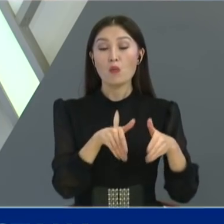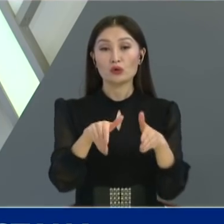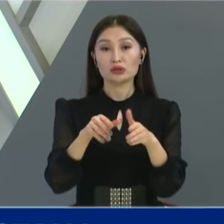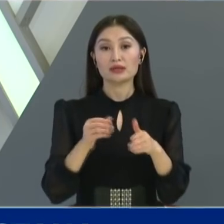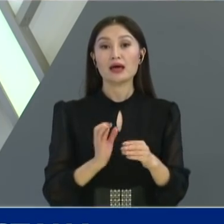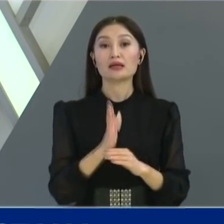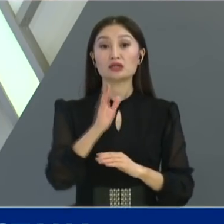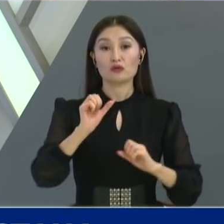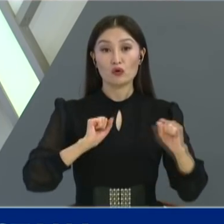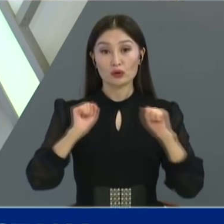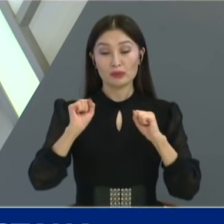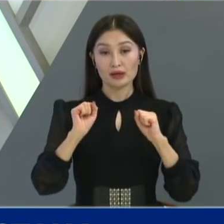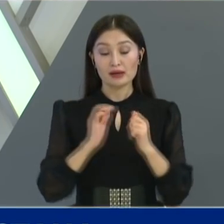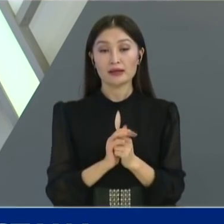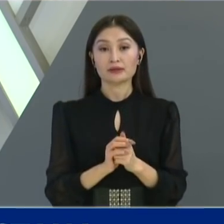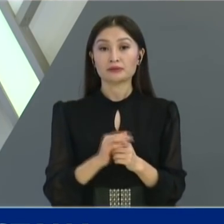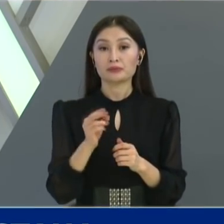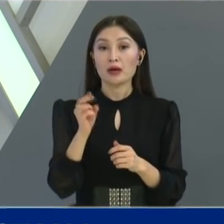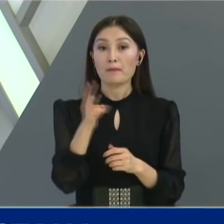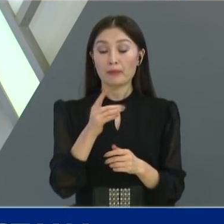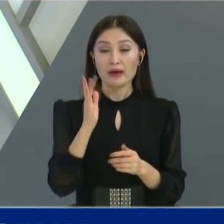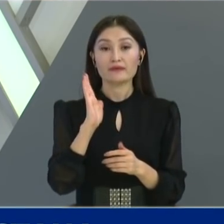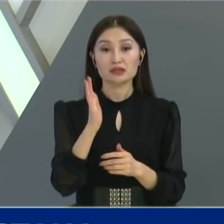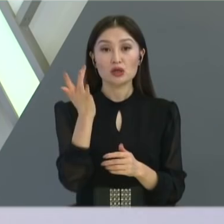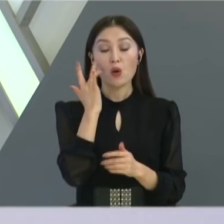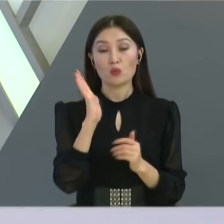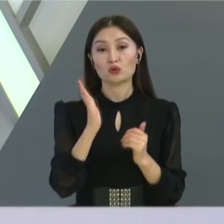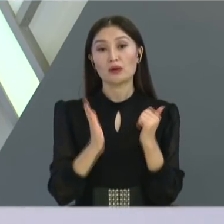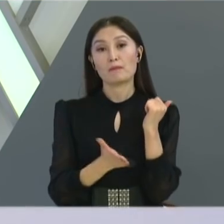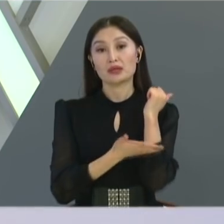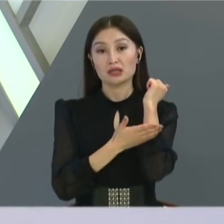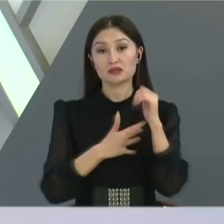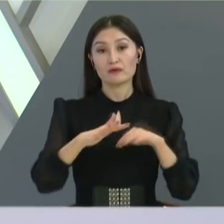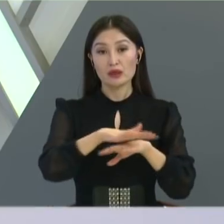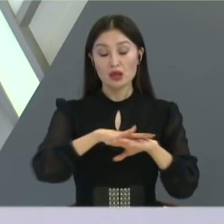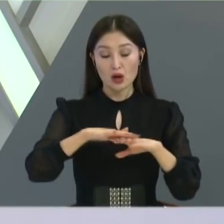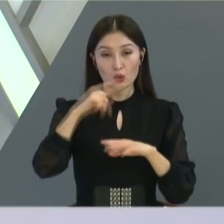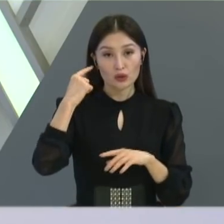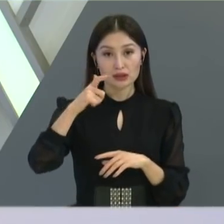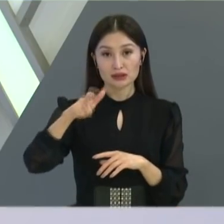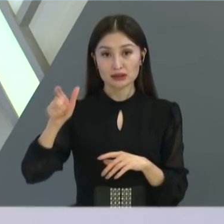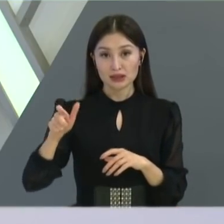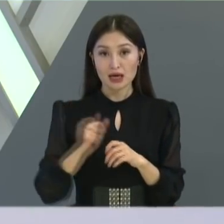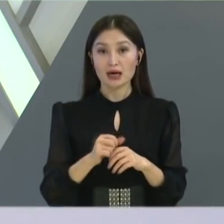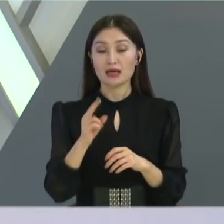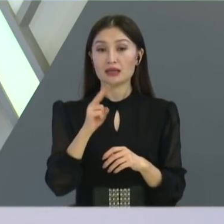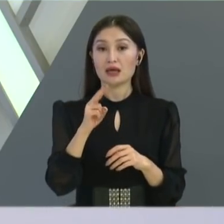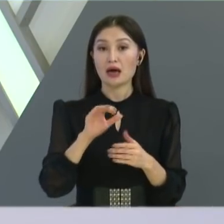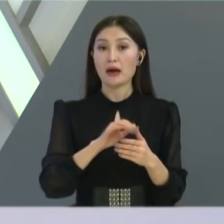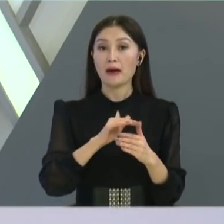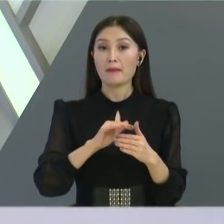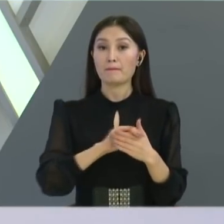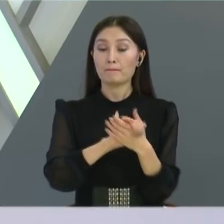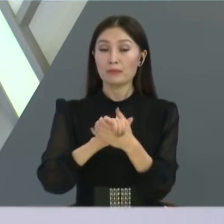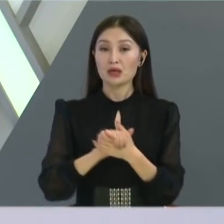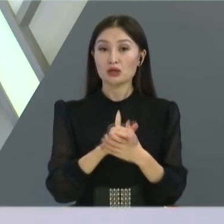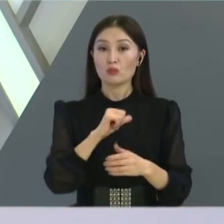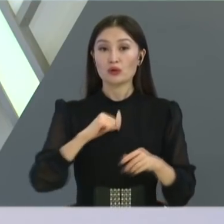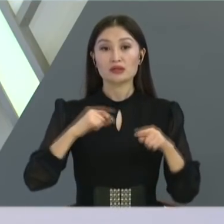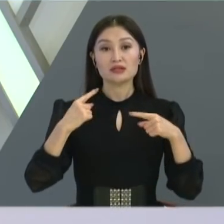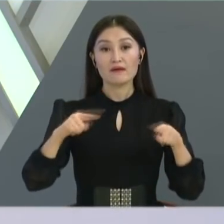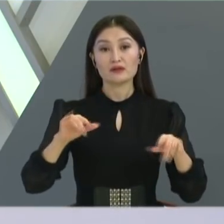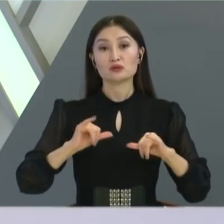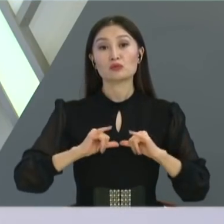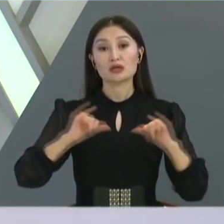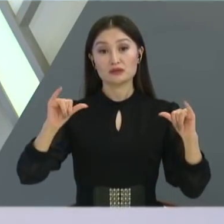укрепления центральноазиатской солидарности, мы всегда будем поддерживать народ Кыргызстана в его стремлении к единству, мирному, независимому